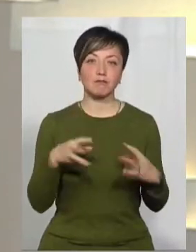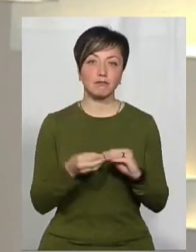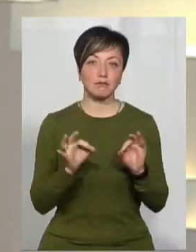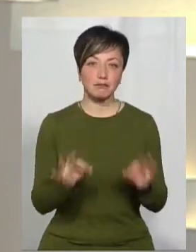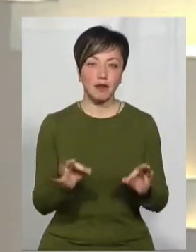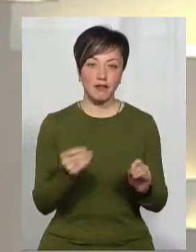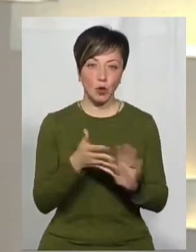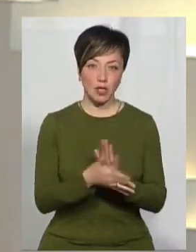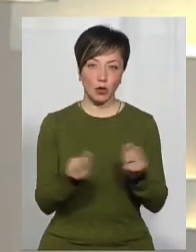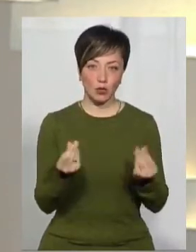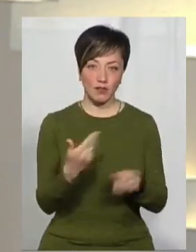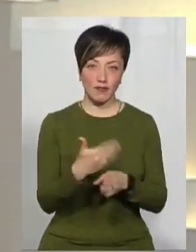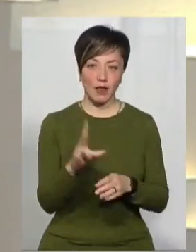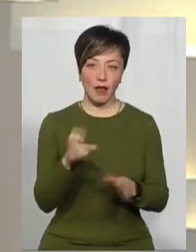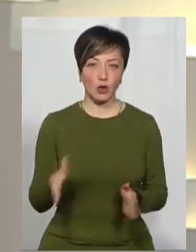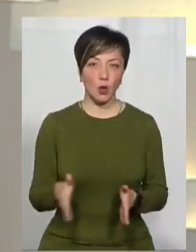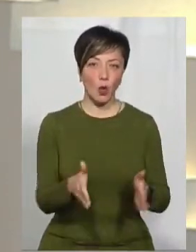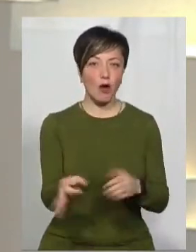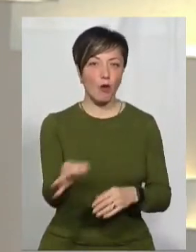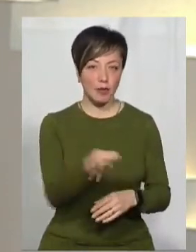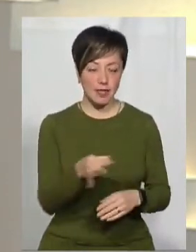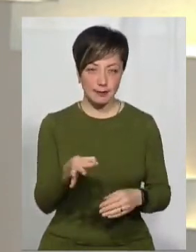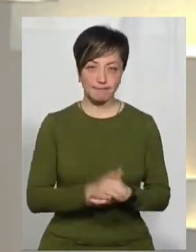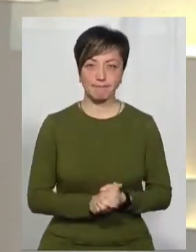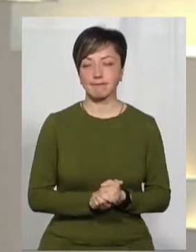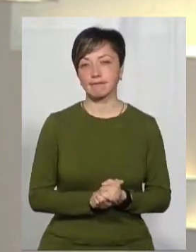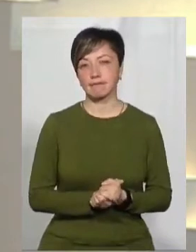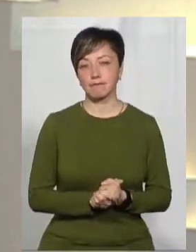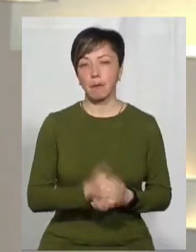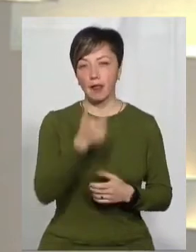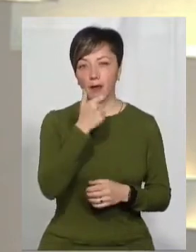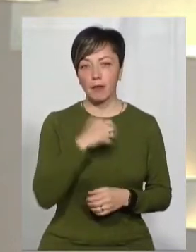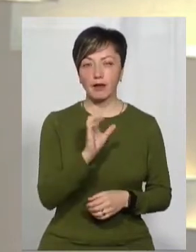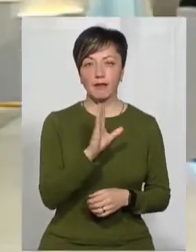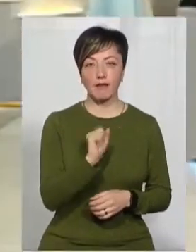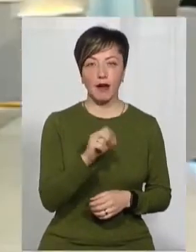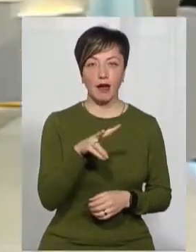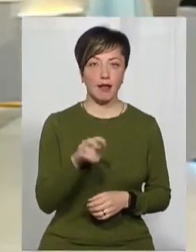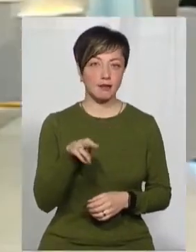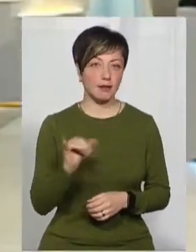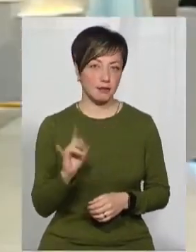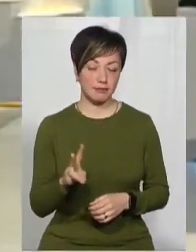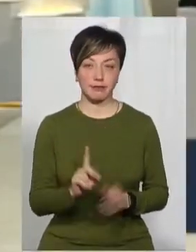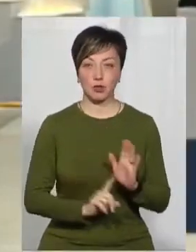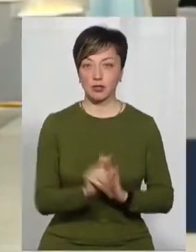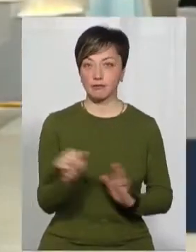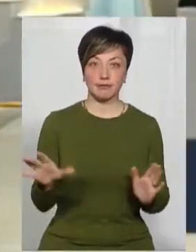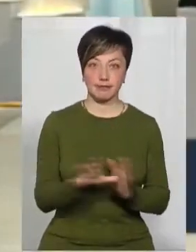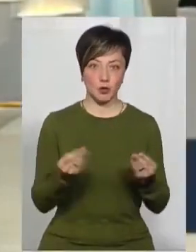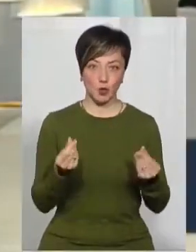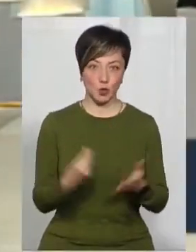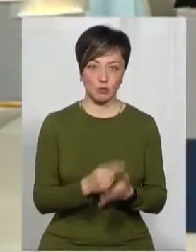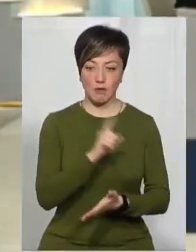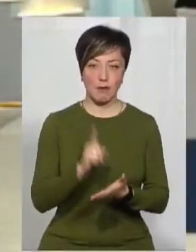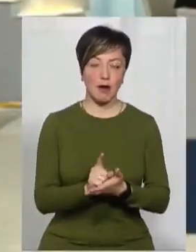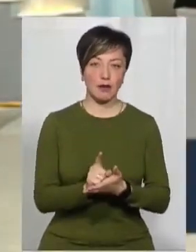ефективність використання коштів, виділених на дороги області. Пане Валентине, почнімо із рекордної суми, яку